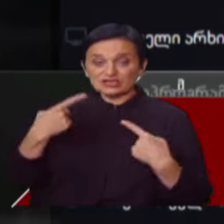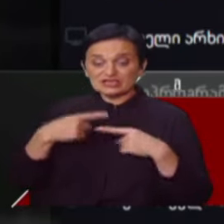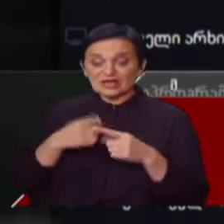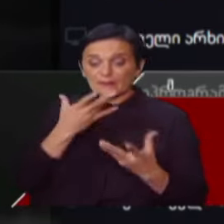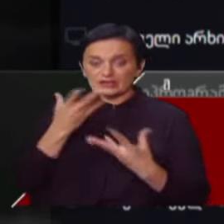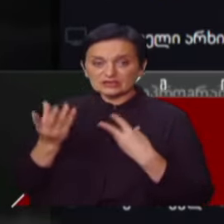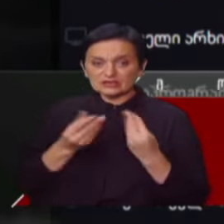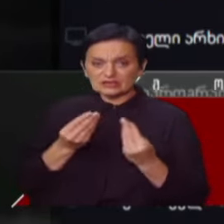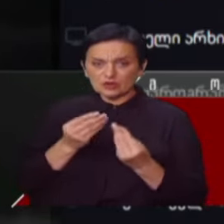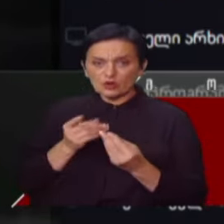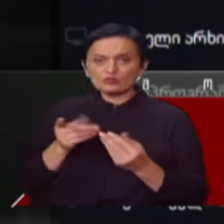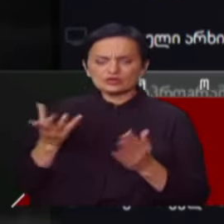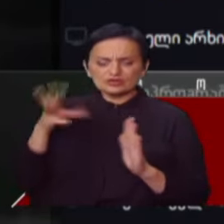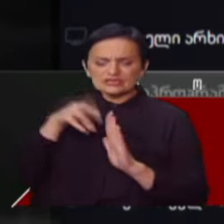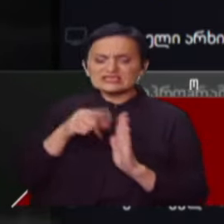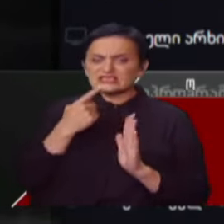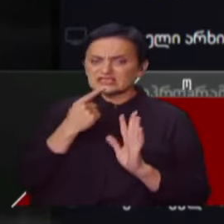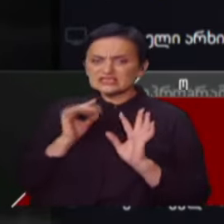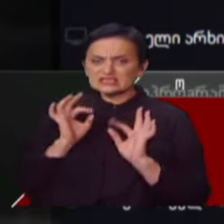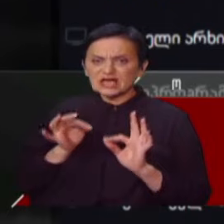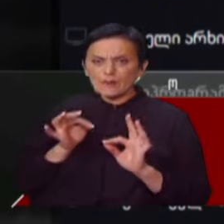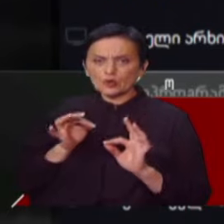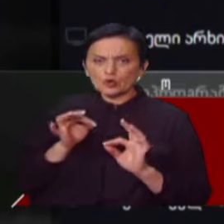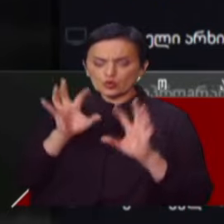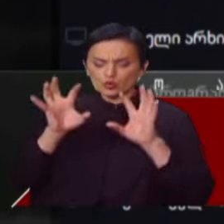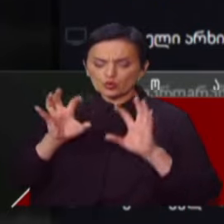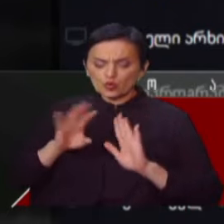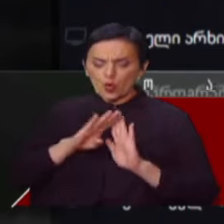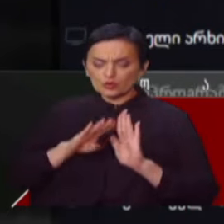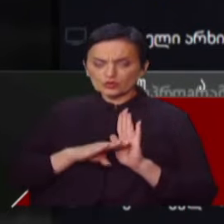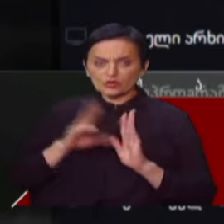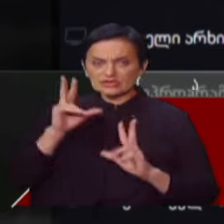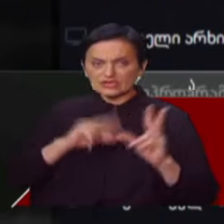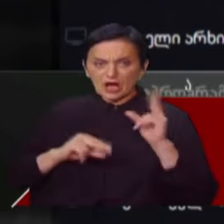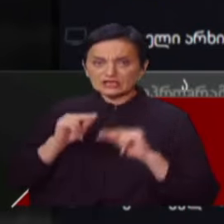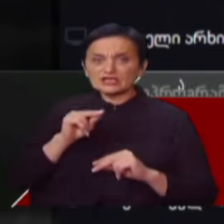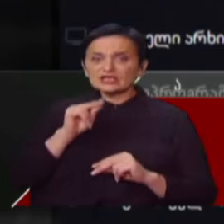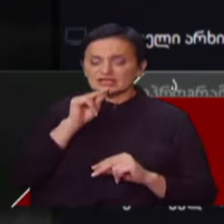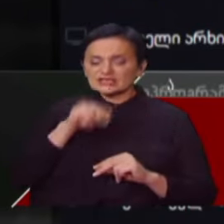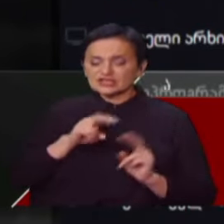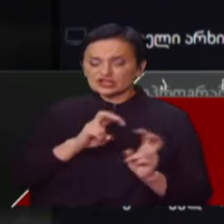ფაქტობრივი გარემოებები შეიცავს სისხლის სამართლის კოდექსით გათვალისწინებულ სავარაუდო